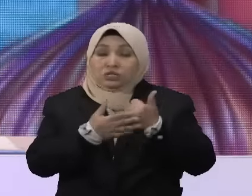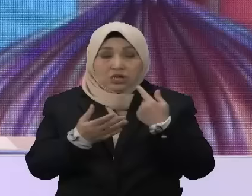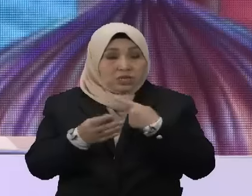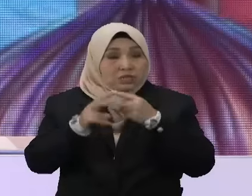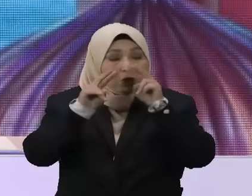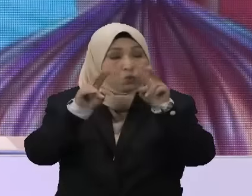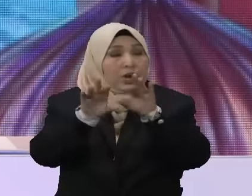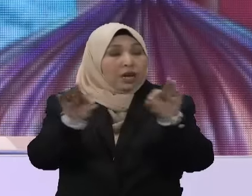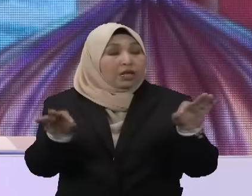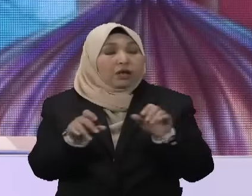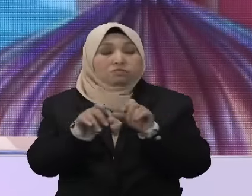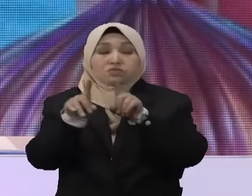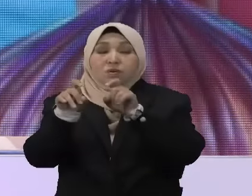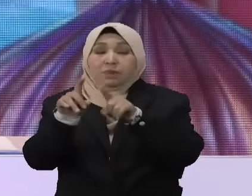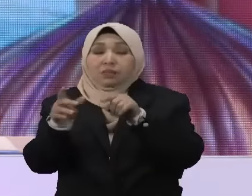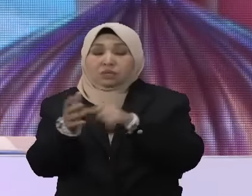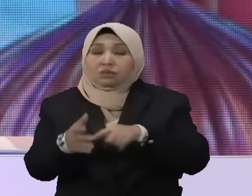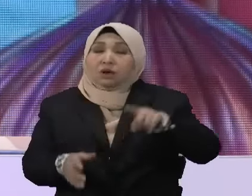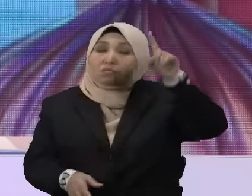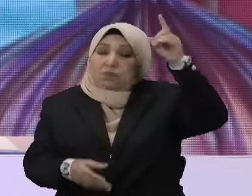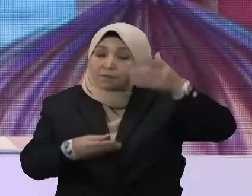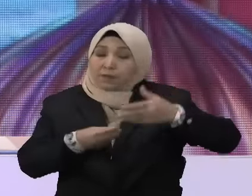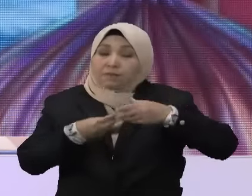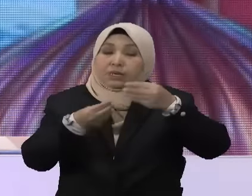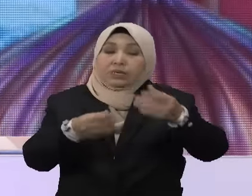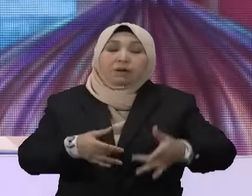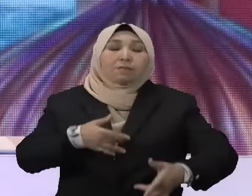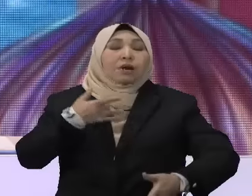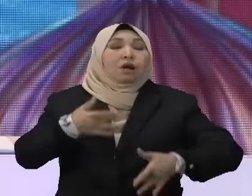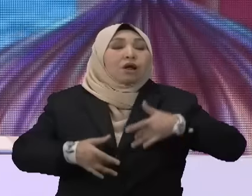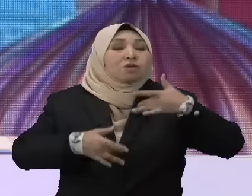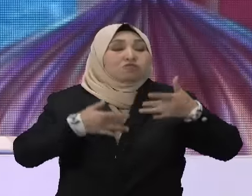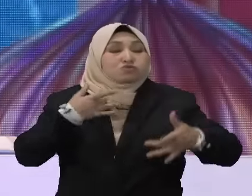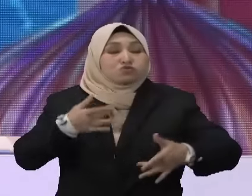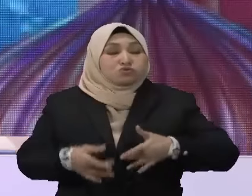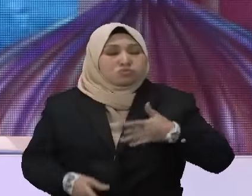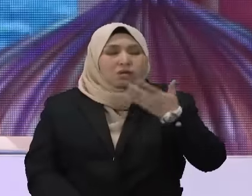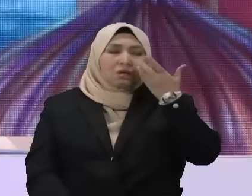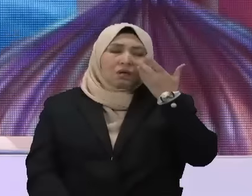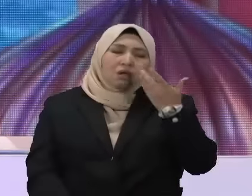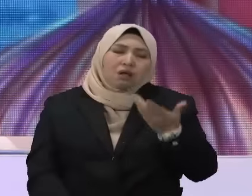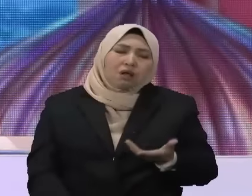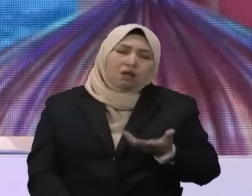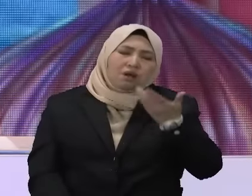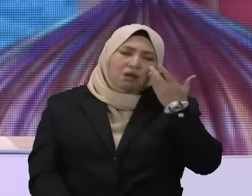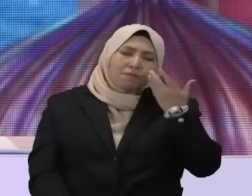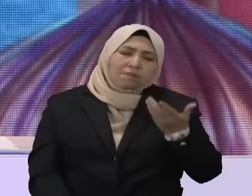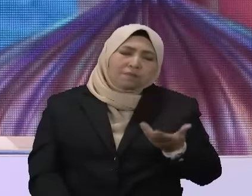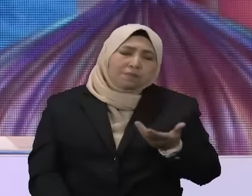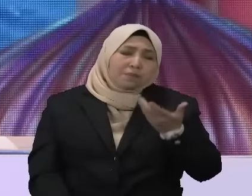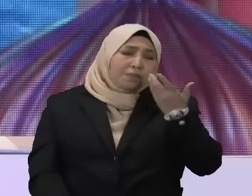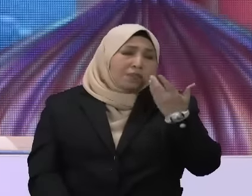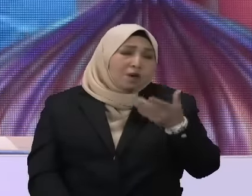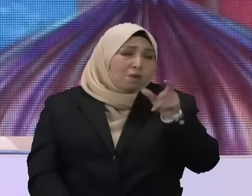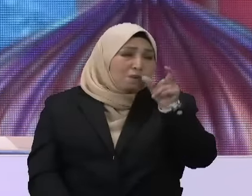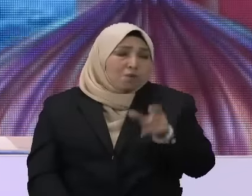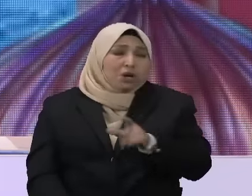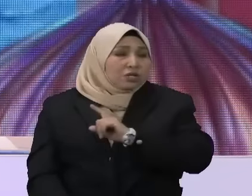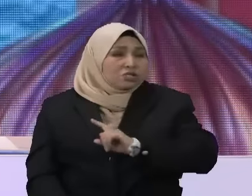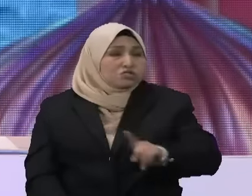ayat 11 ini, Allah SWT memberikan perasaan an-nu'as, mengantuk kepada orang Muslim ketika